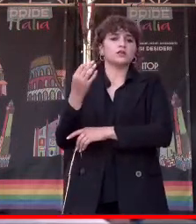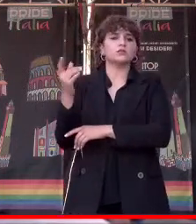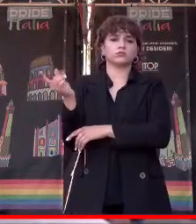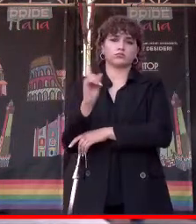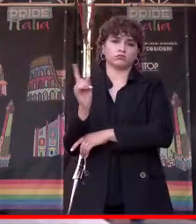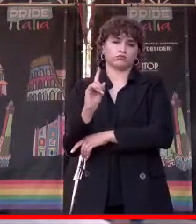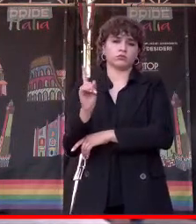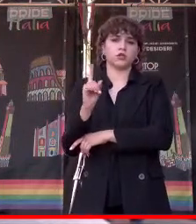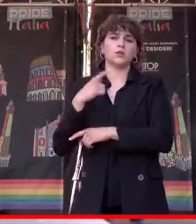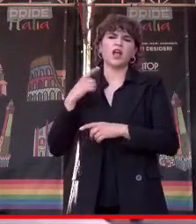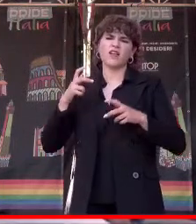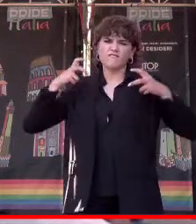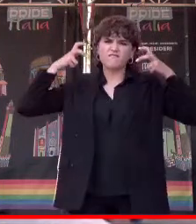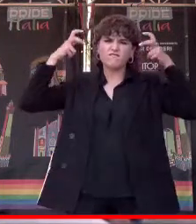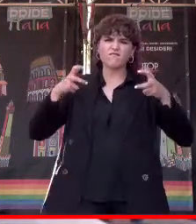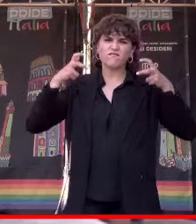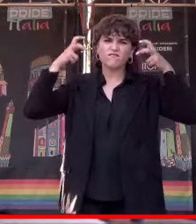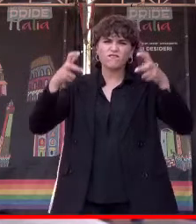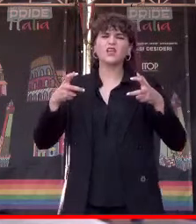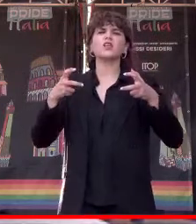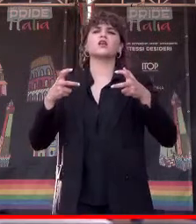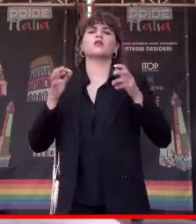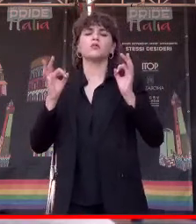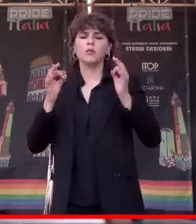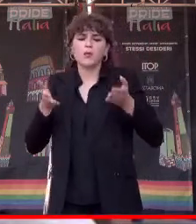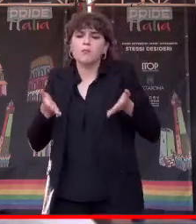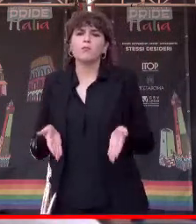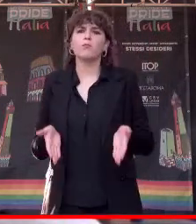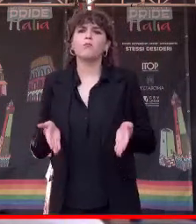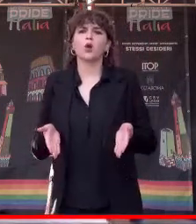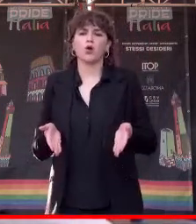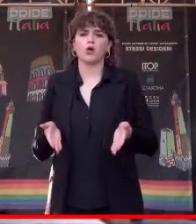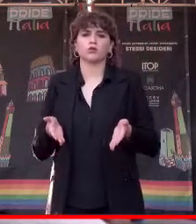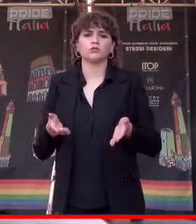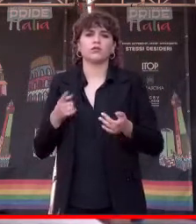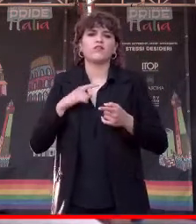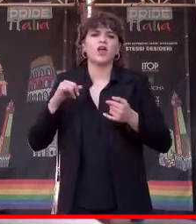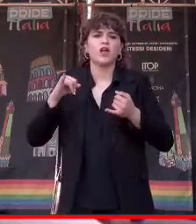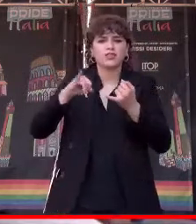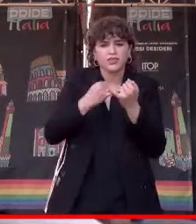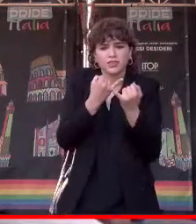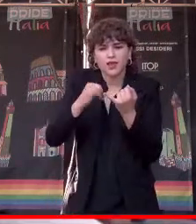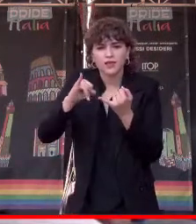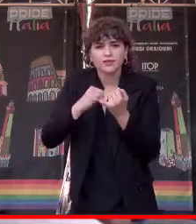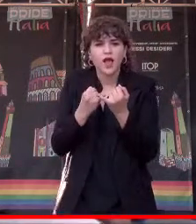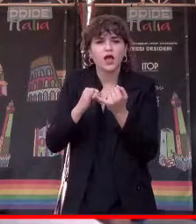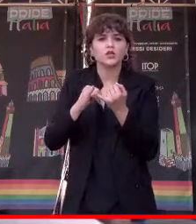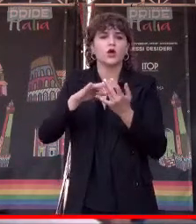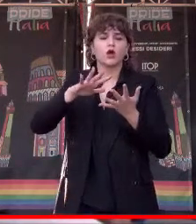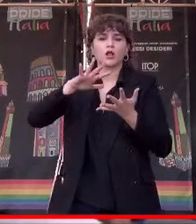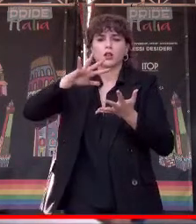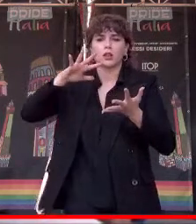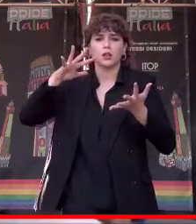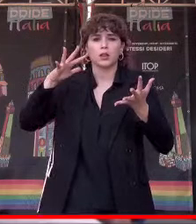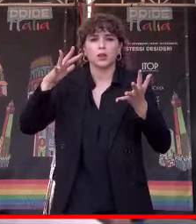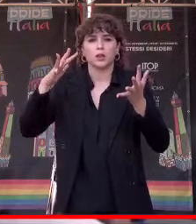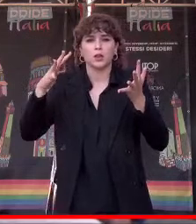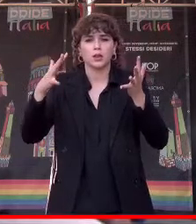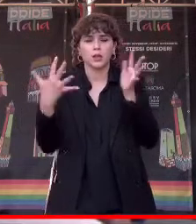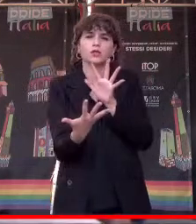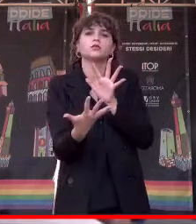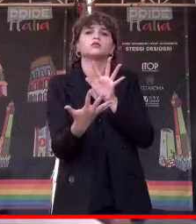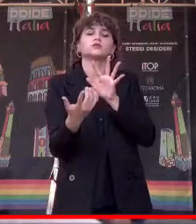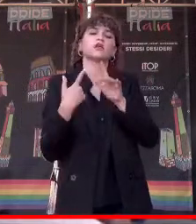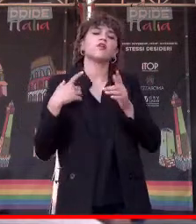adesso è proprio quello di affinarle e di mettere a terra quello che accade nelle PU. Come osservatorio ci stiamo adeguando di nuove